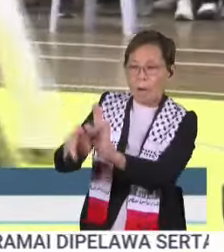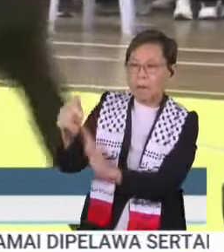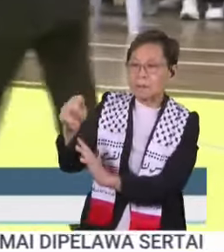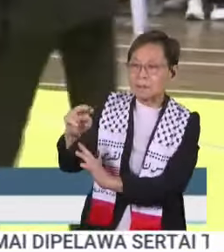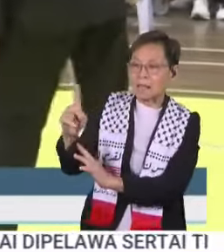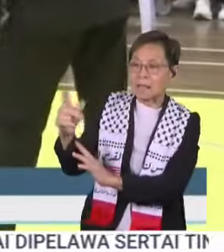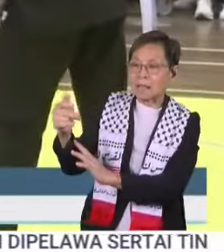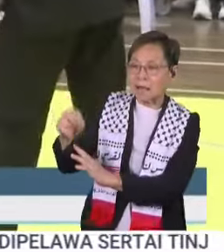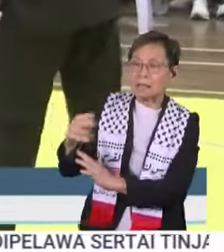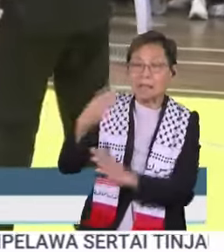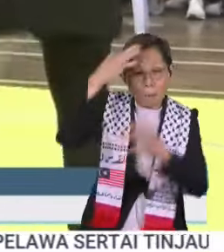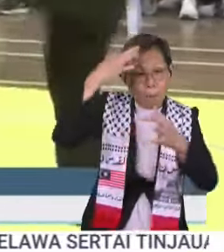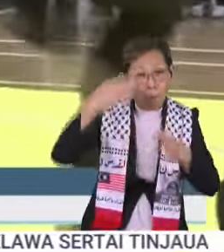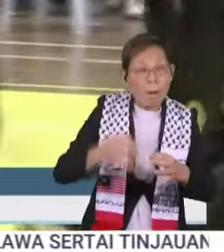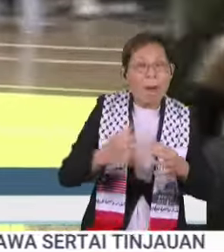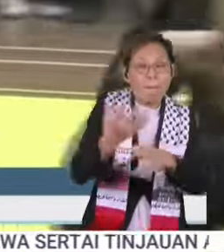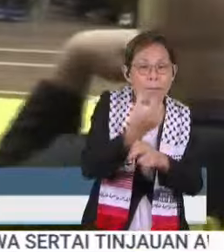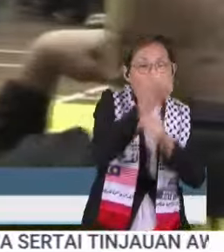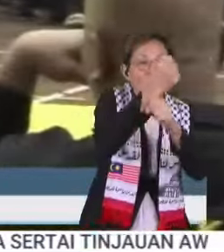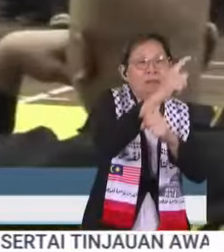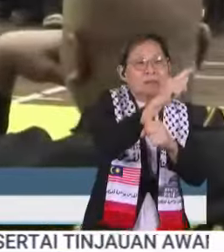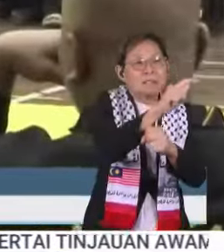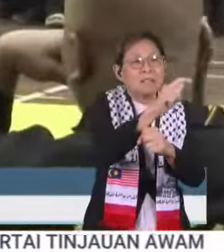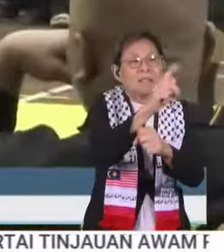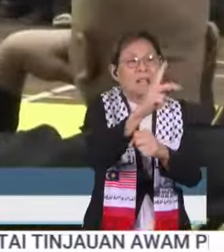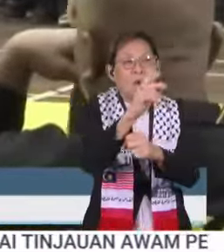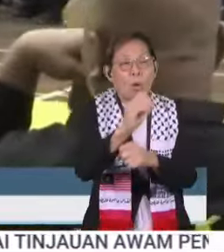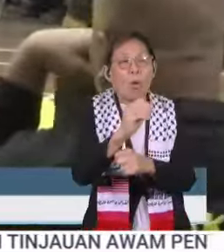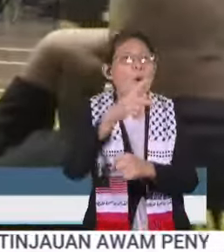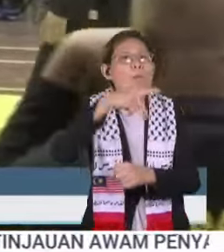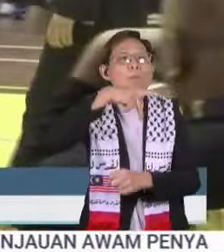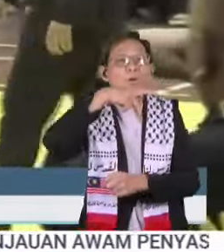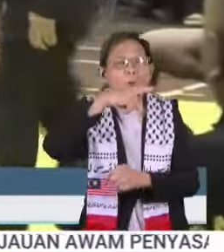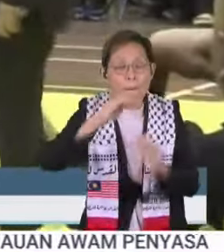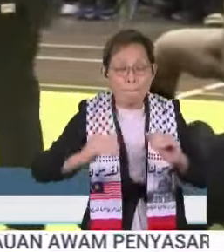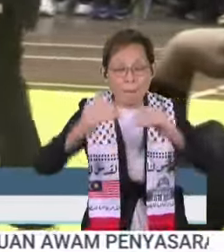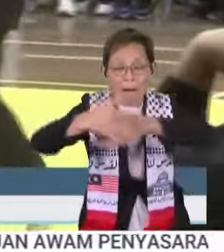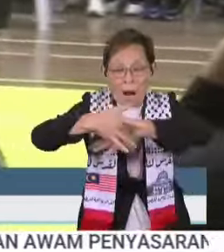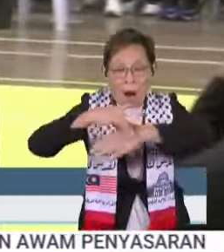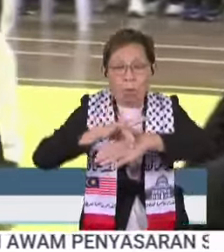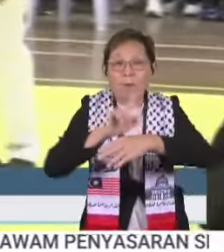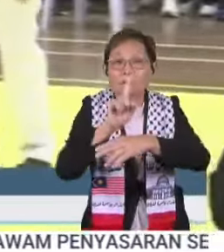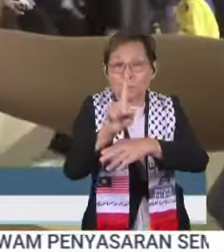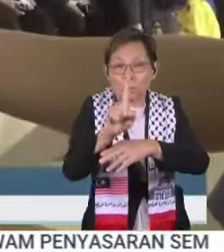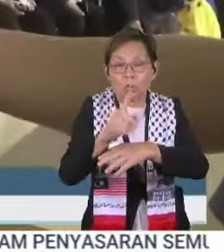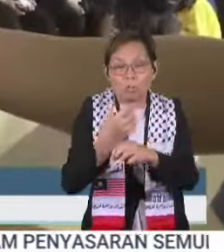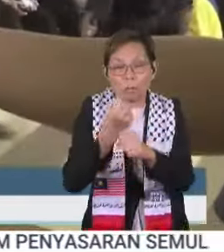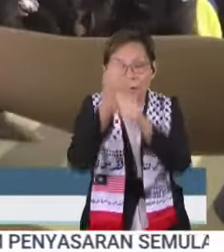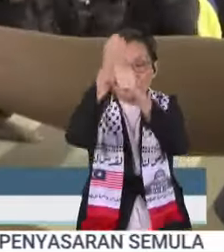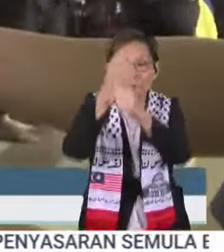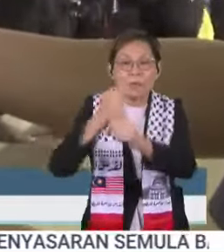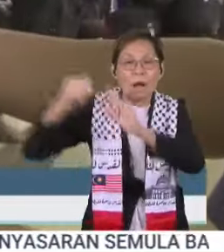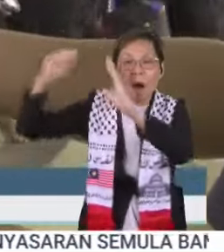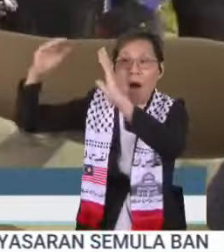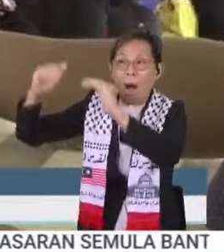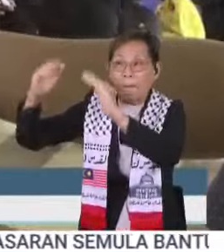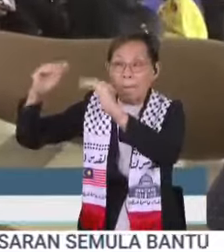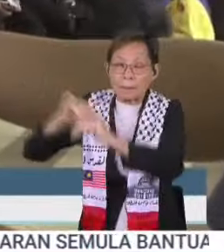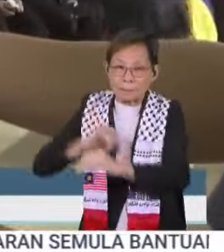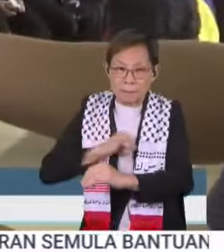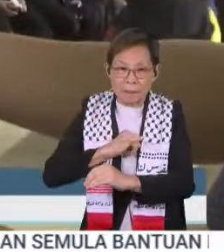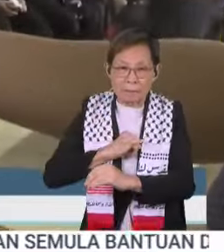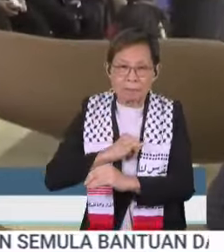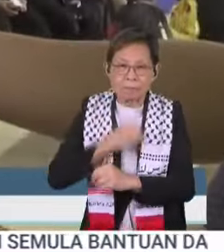Sandakan dengan keputusan menang TKO dalam kategori puter a peringkat awal sat harapan saya